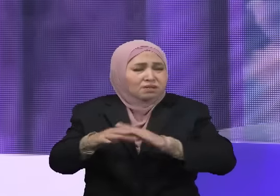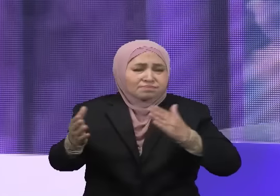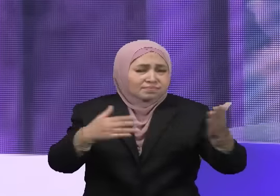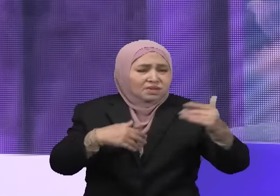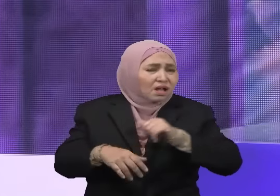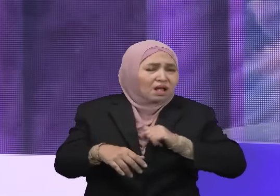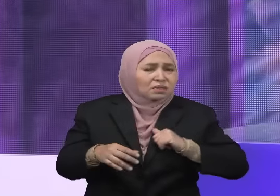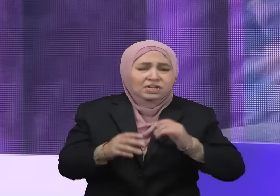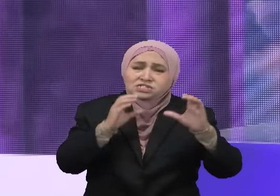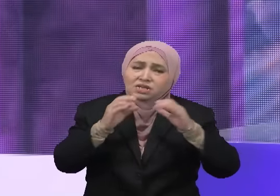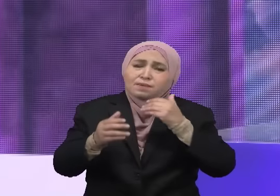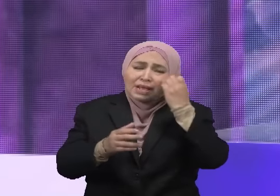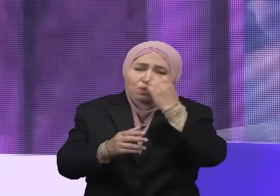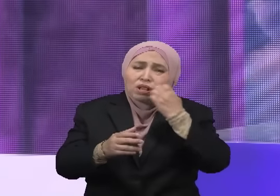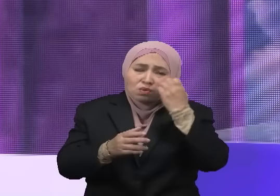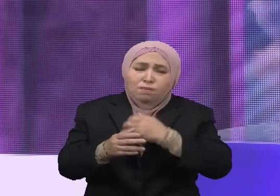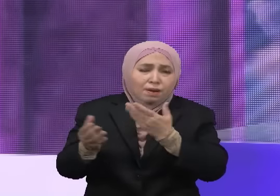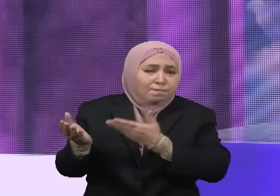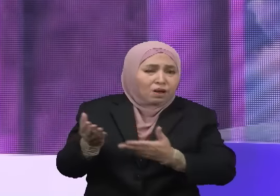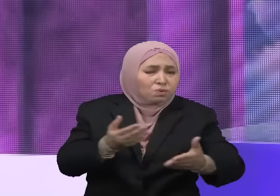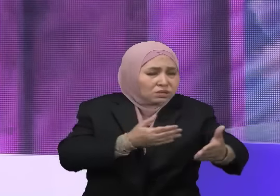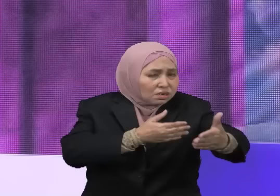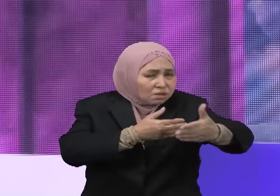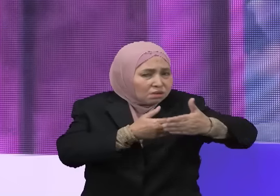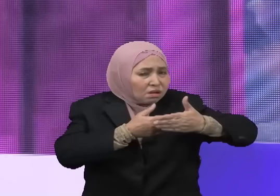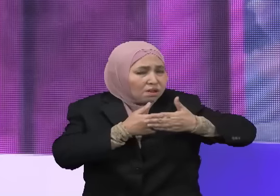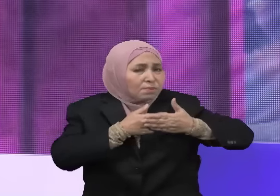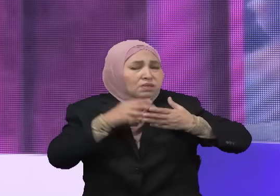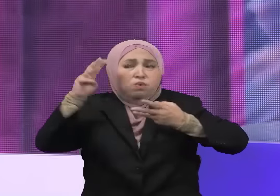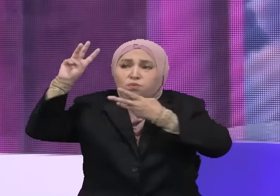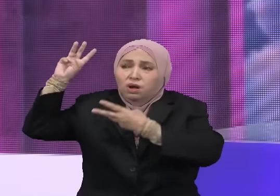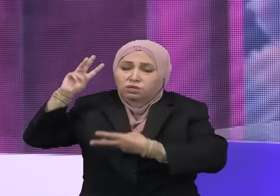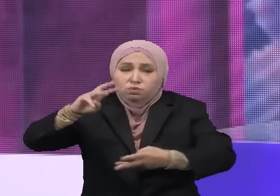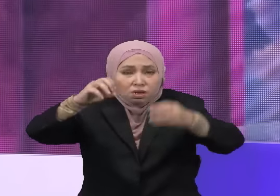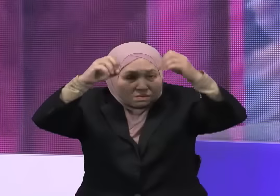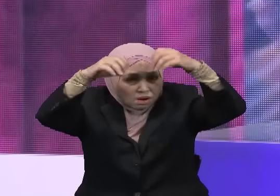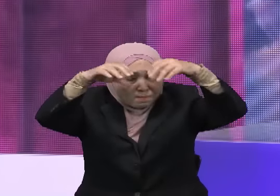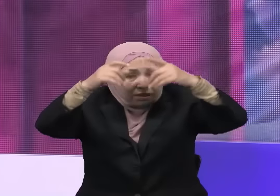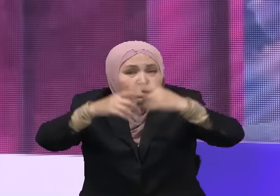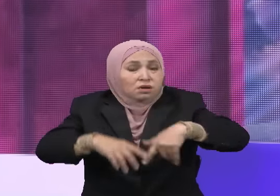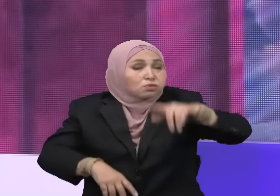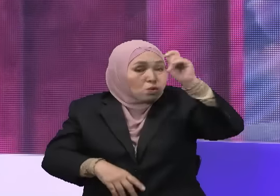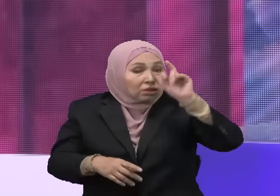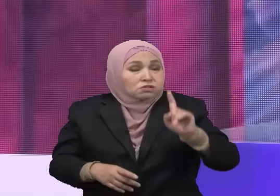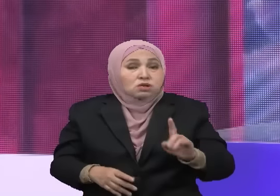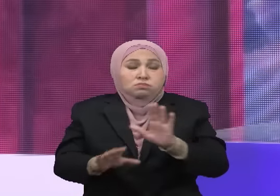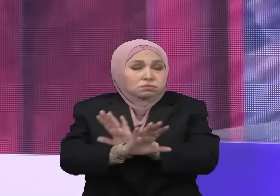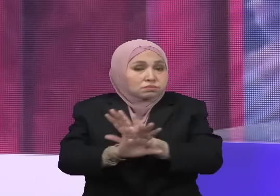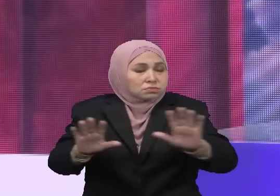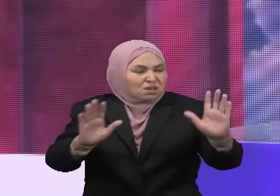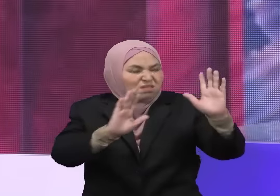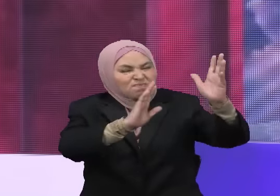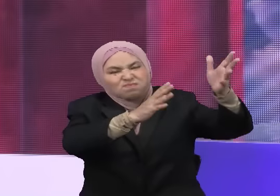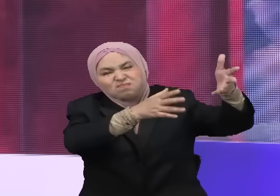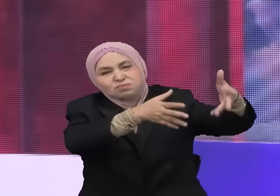cakap elok-elok, cakap perkara yang membawa dekat kepada wahyu dan rahmat daripada Tuhan yang satu, dan jangan